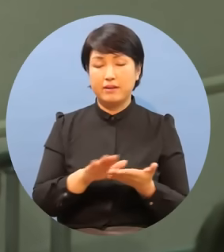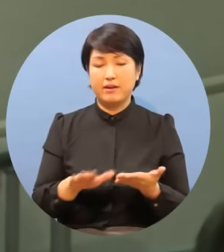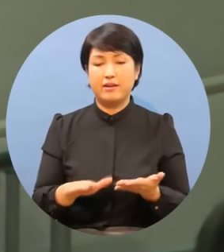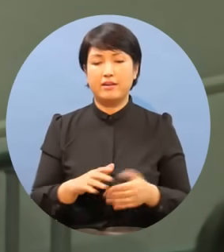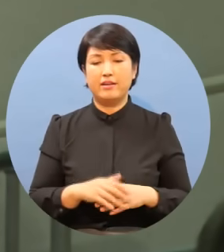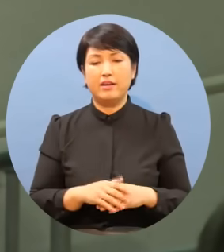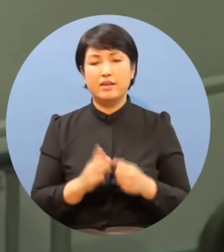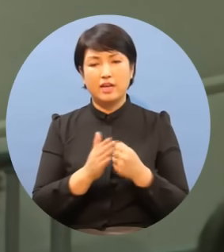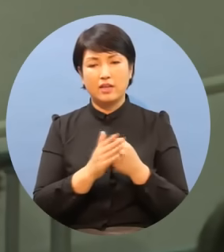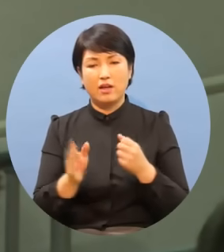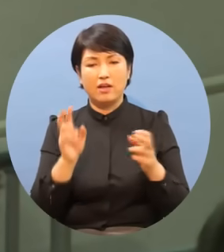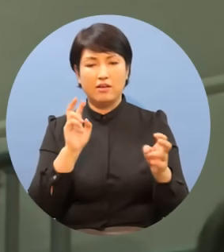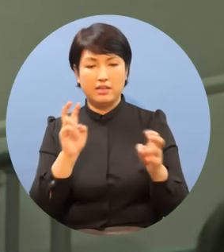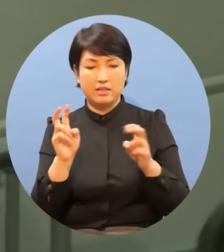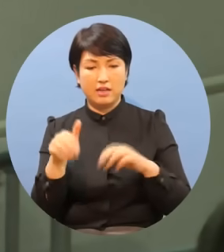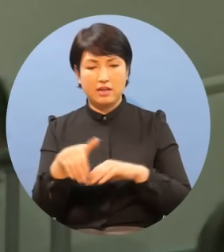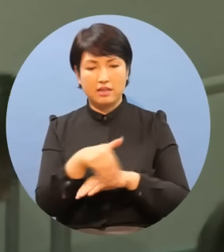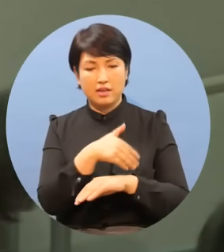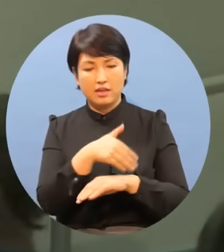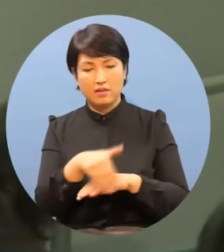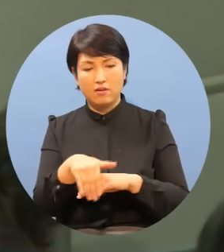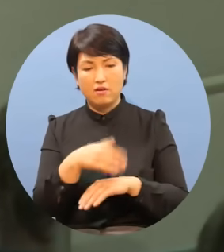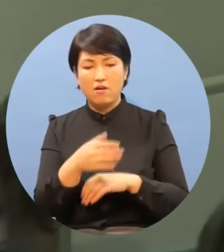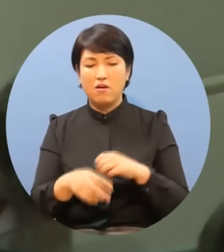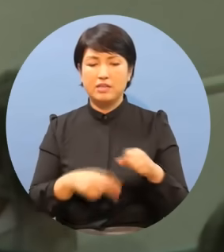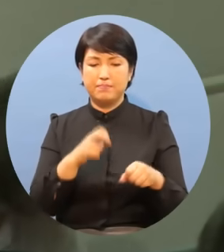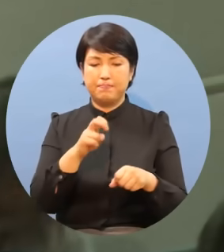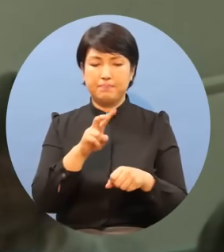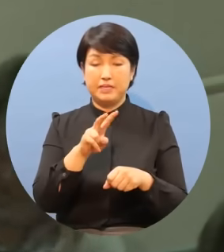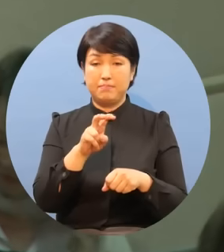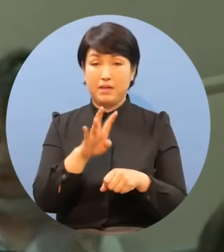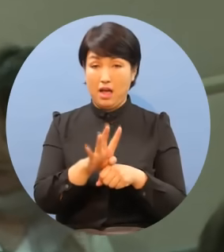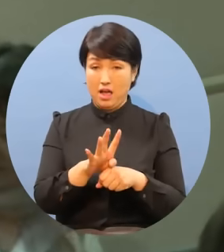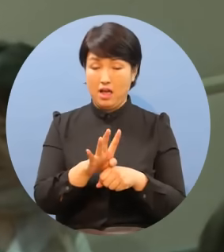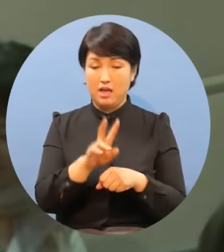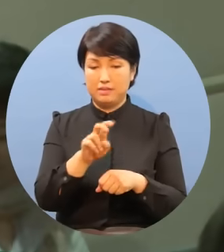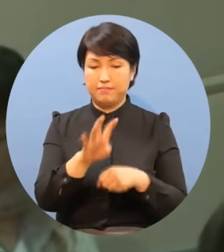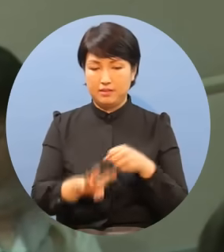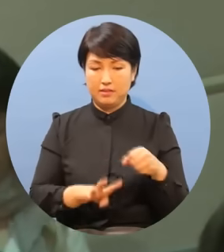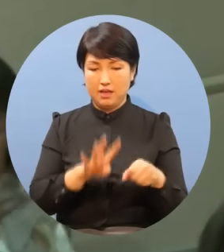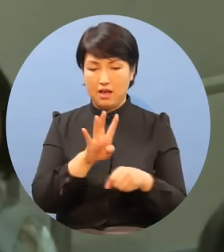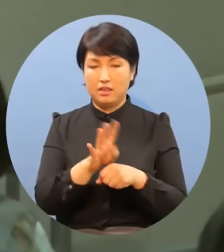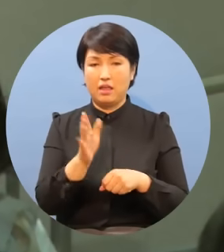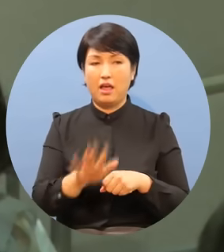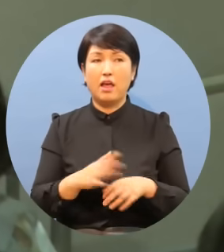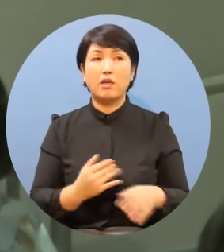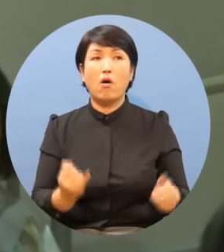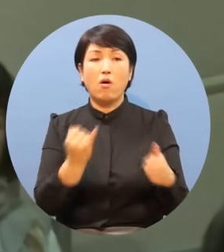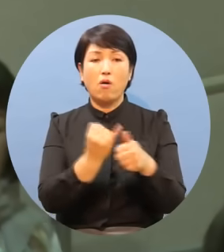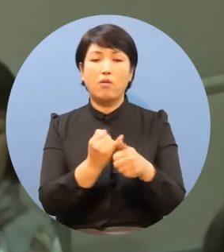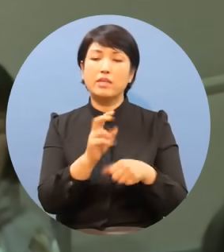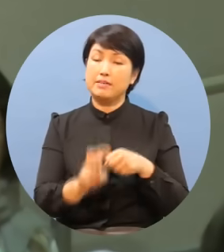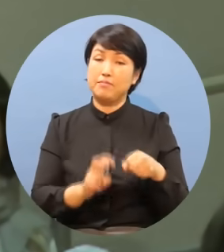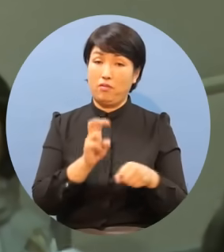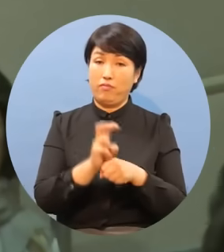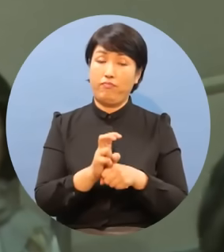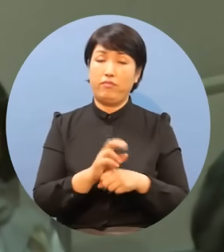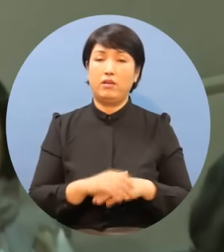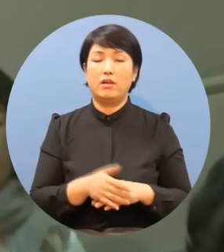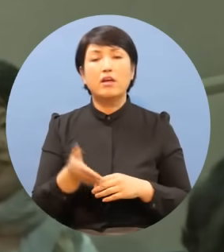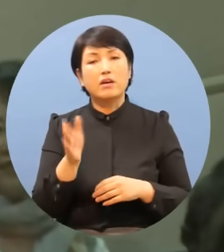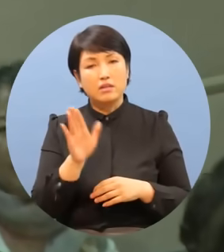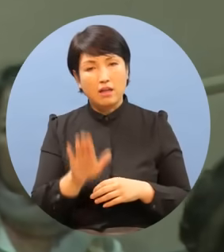그래서 직장 생활을 지금 24년째 하고 있고요. 집사람하고 결혼한 지가 한 20년 정도 된 것